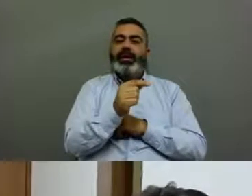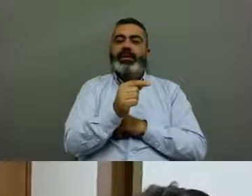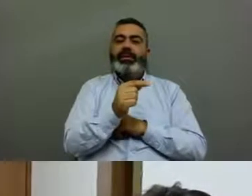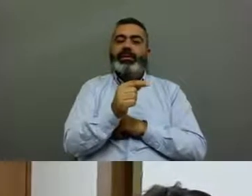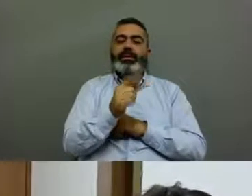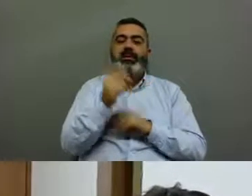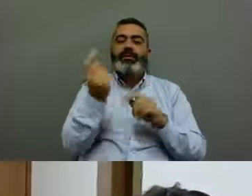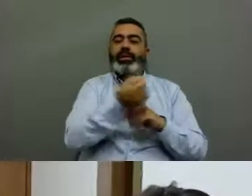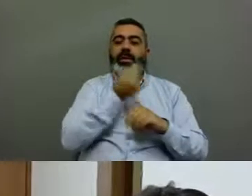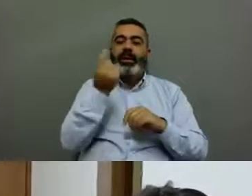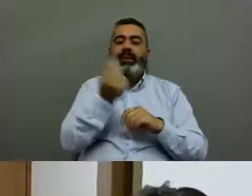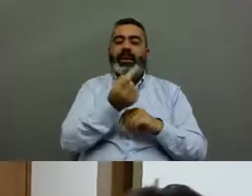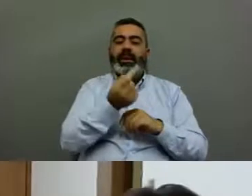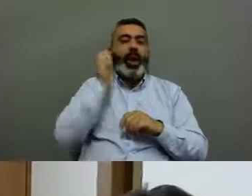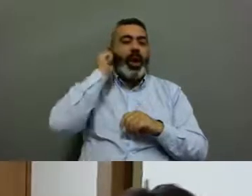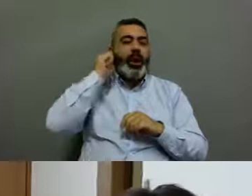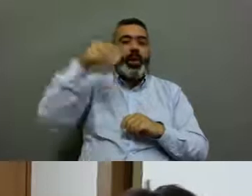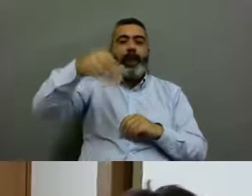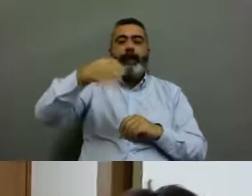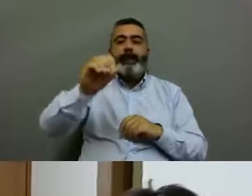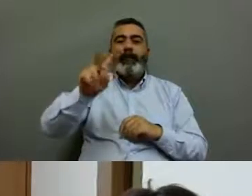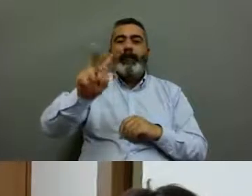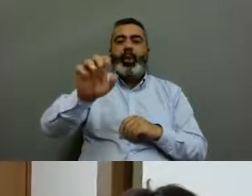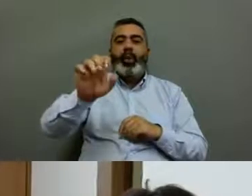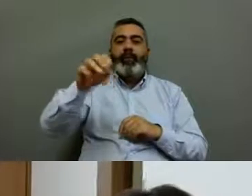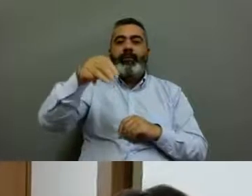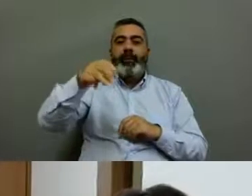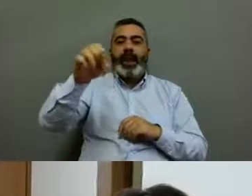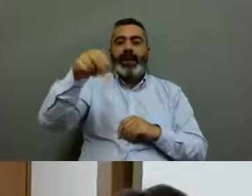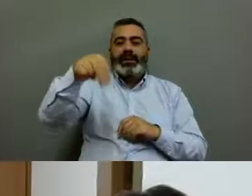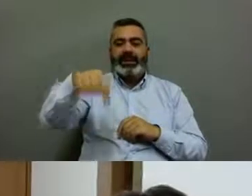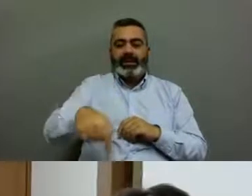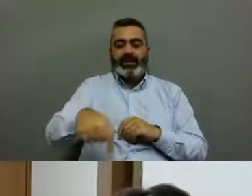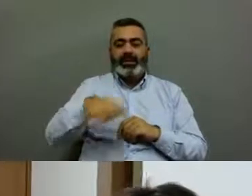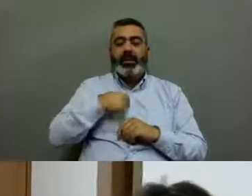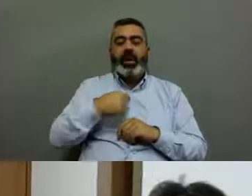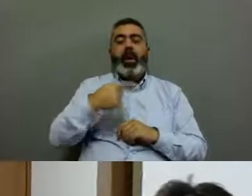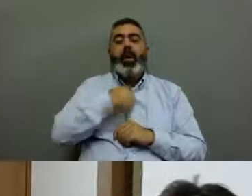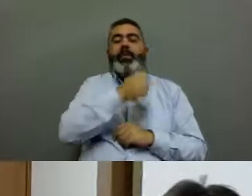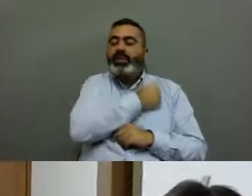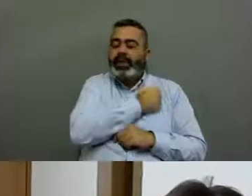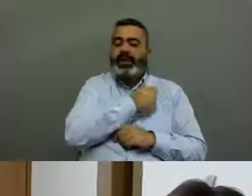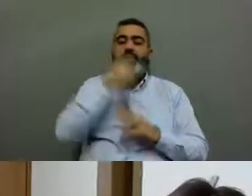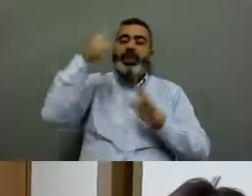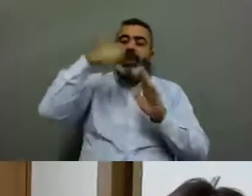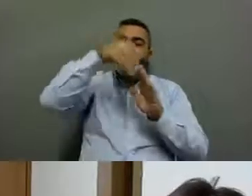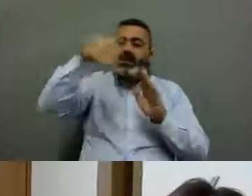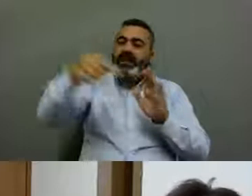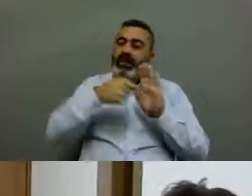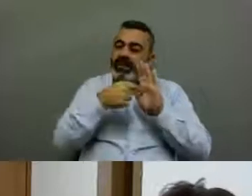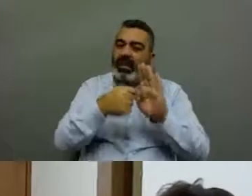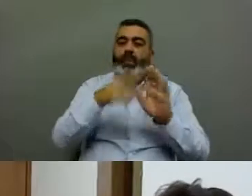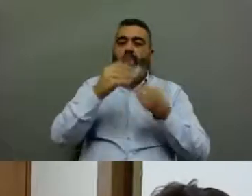με τον ντοκιμαντέρ το «Movement». Προσωπικά θεωρώ ναι, προάγεται η χειραφέτηση των αναπήρων,